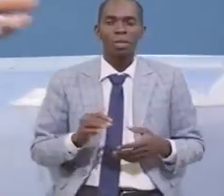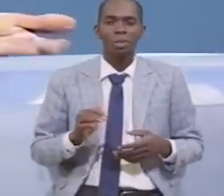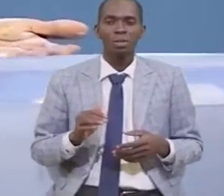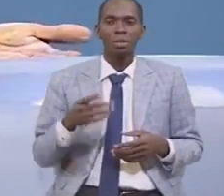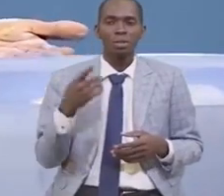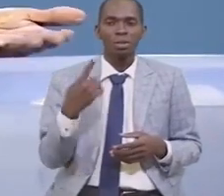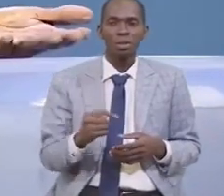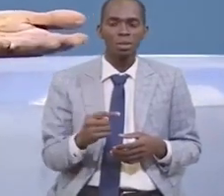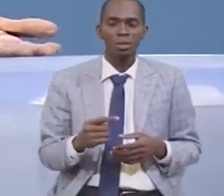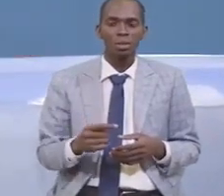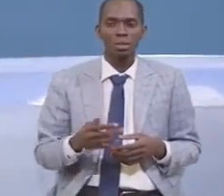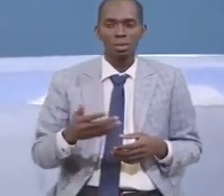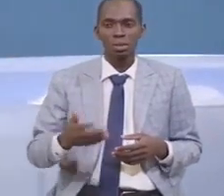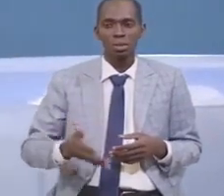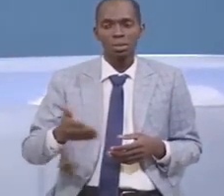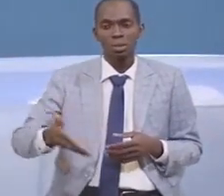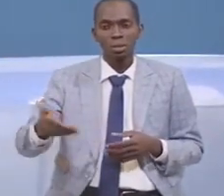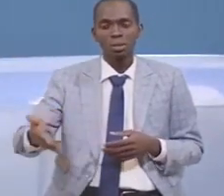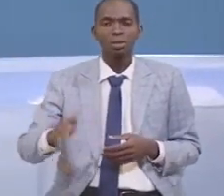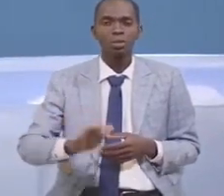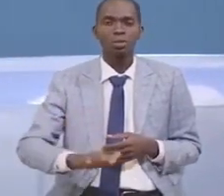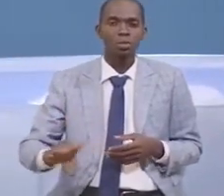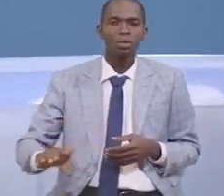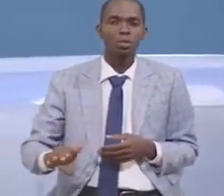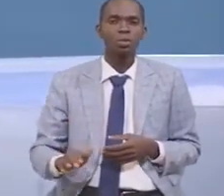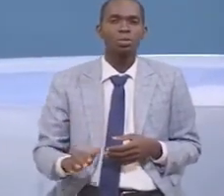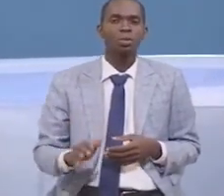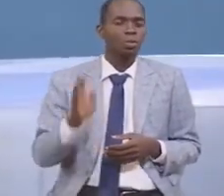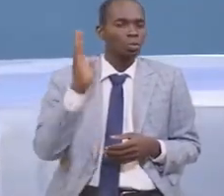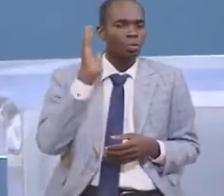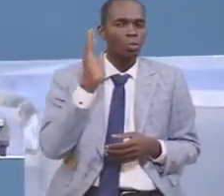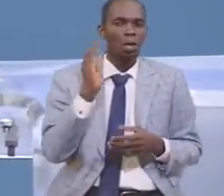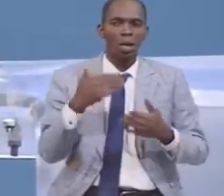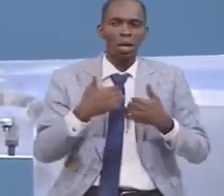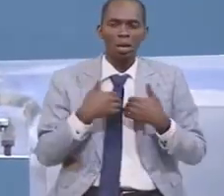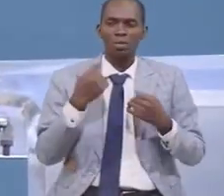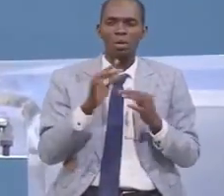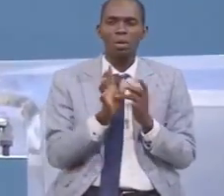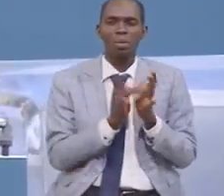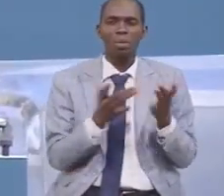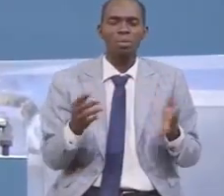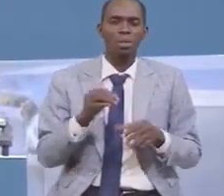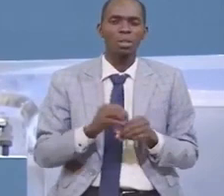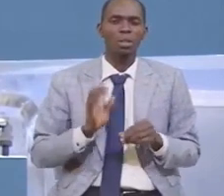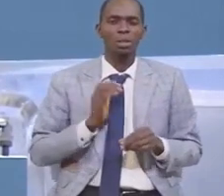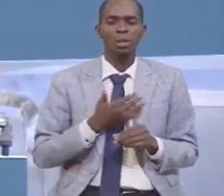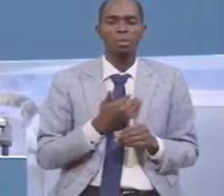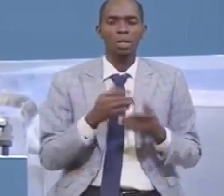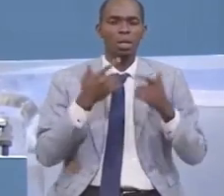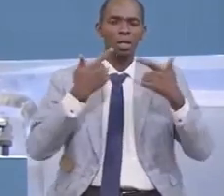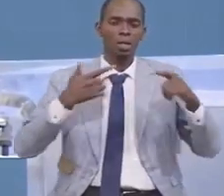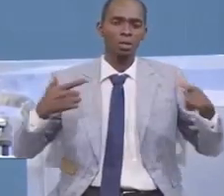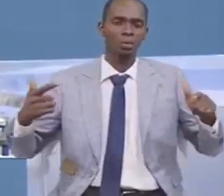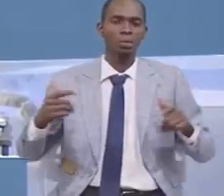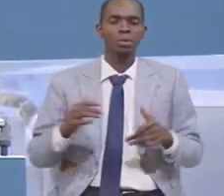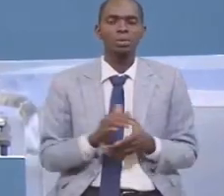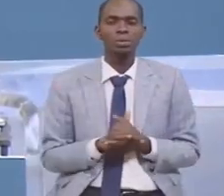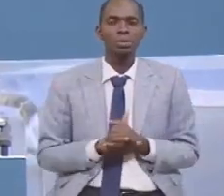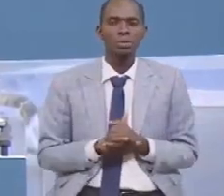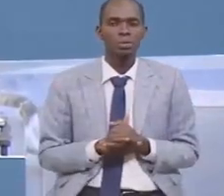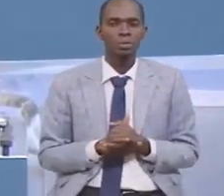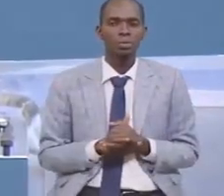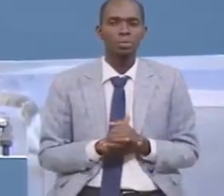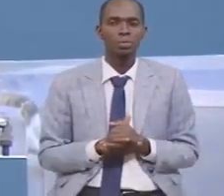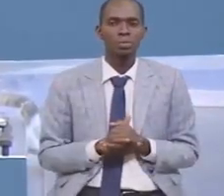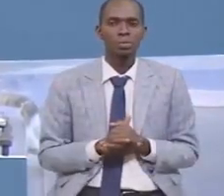grandchildren, we've got the whole Bible in our language. వారి యొక్క పితరులకు మనము ముది మనవ సంతానం అయితే మనకు దేవుని యొక్క